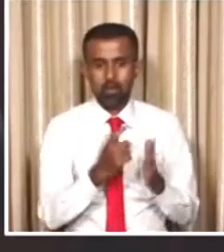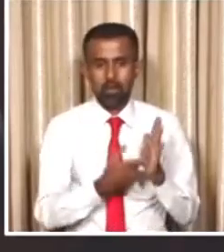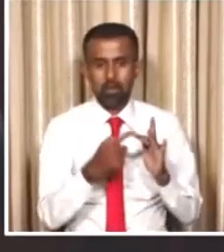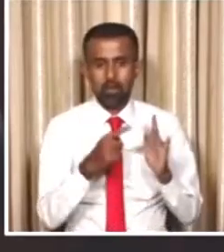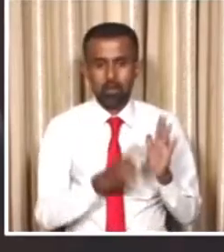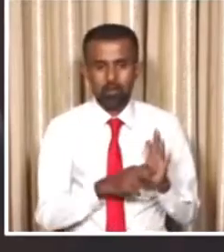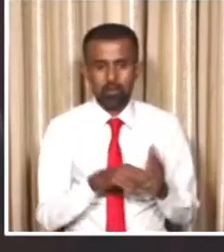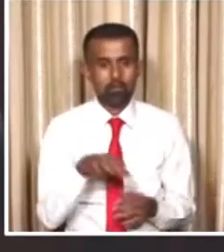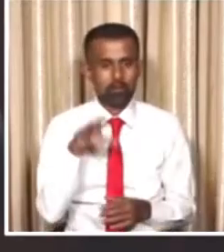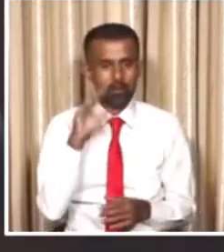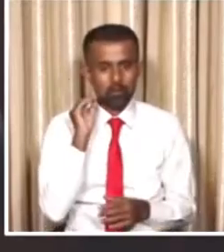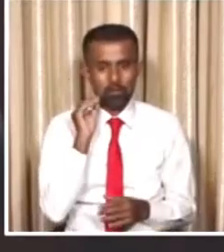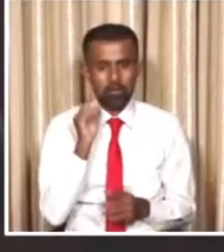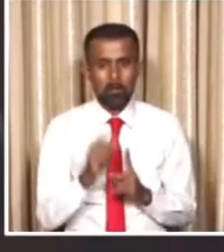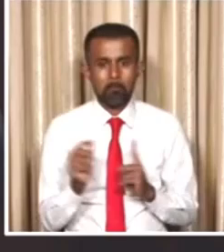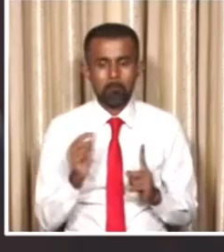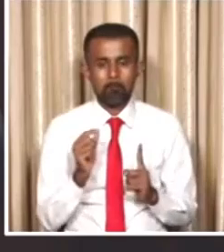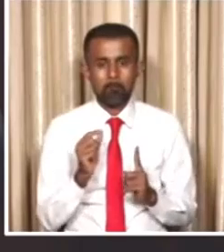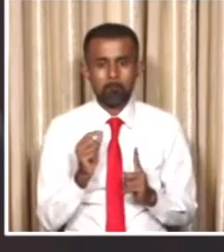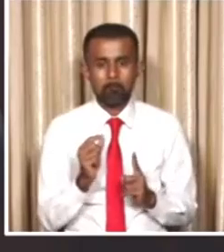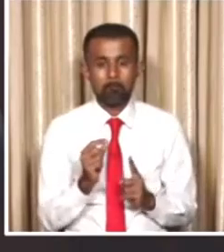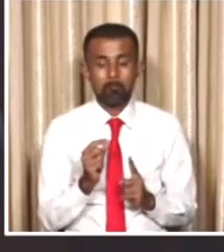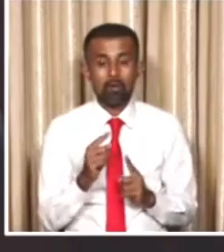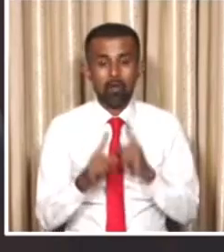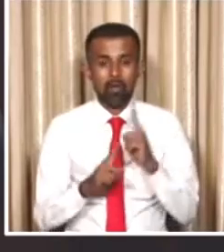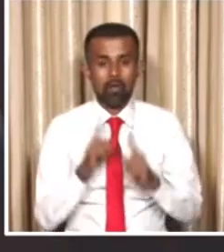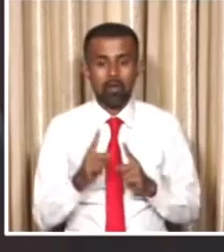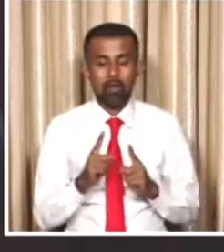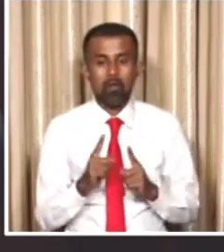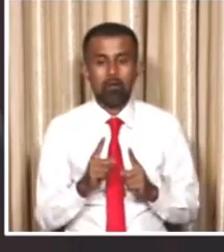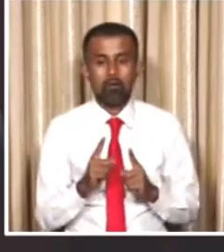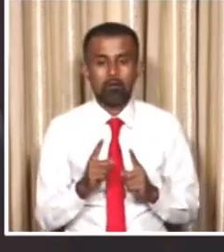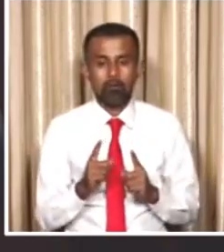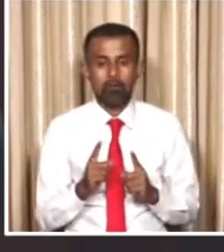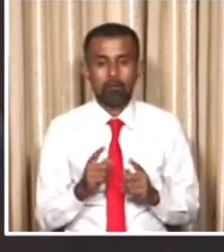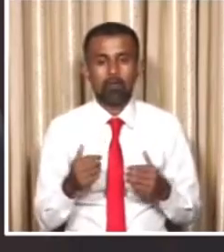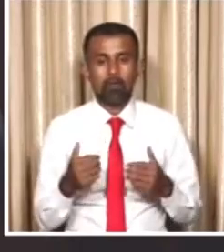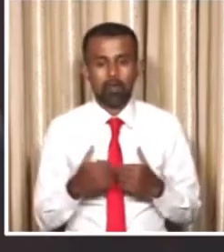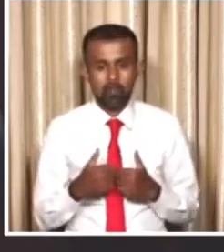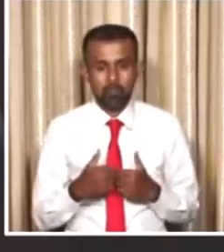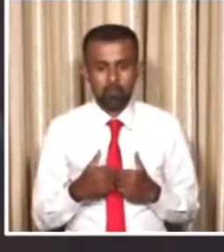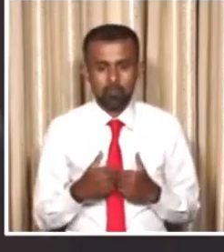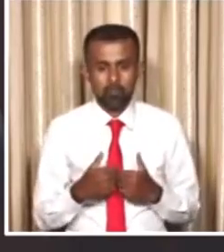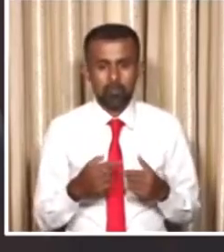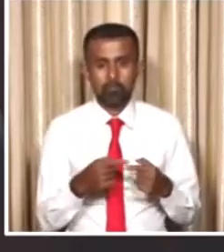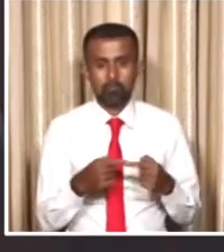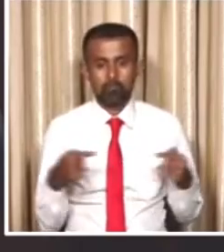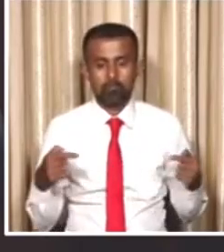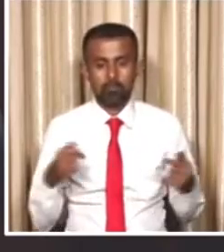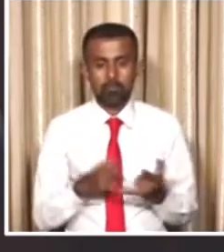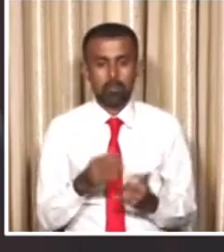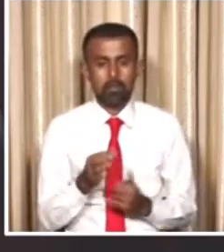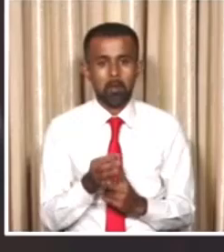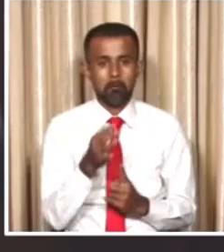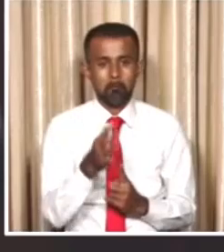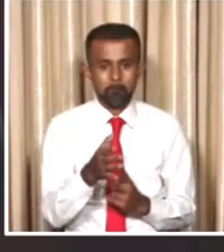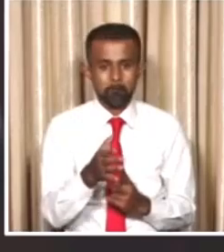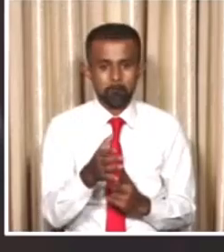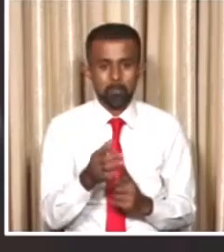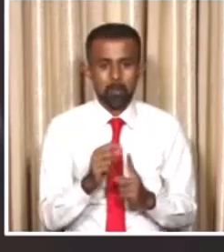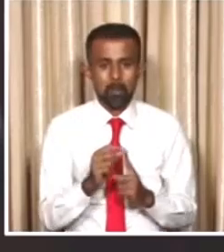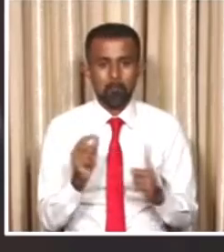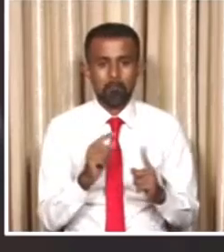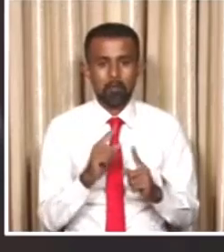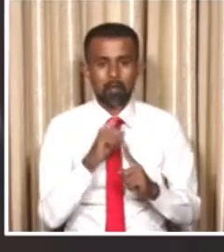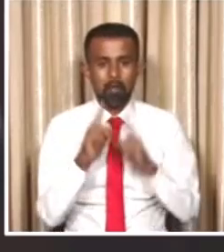මේක තේරෙන්න තිබුණේ මේ පාර්ලිමේන්තුවේ මේ මතවාදයේ සංවාදයේ ඇති වෙලා අපේ ගරු විපක්ෂ නායක සජිත් ප්‍රේමදාස මහත්තයා මේවා